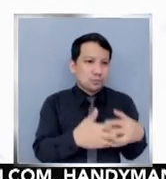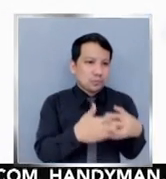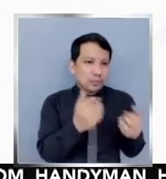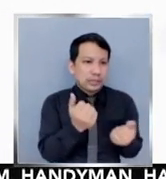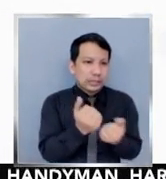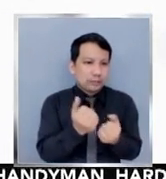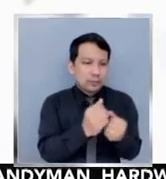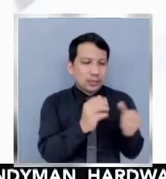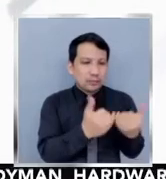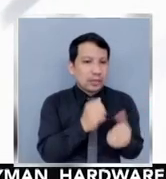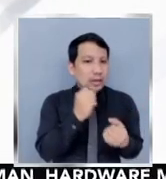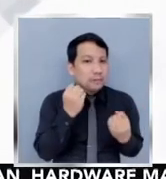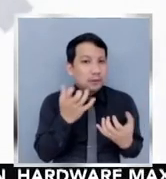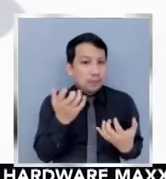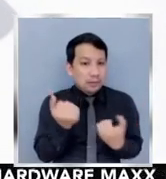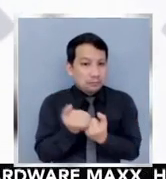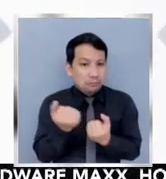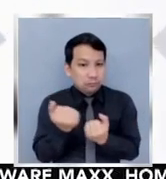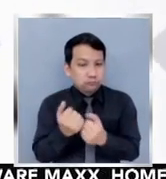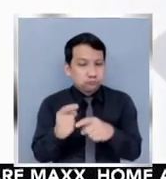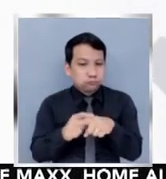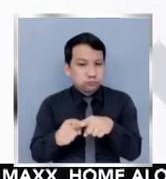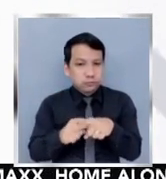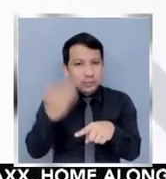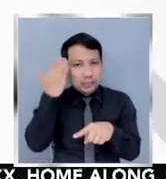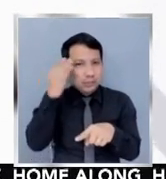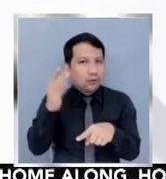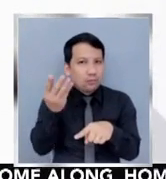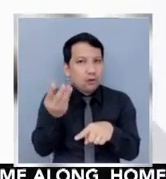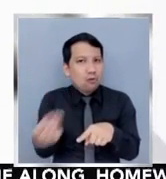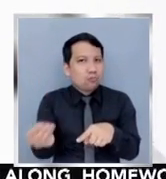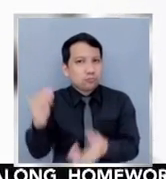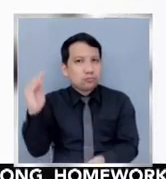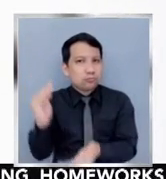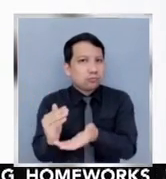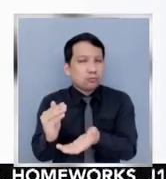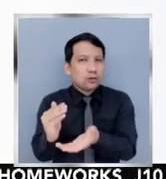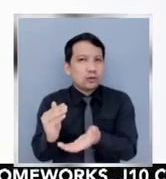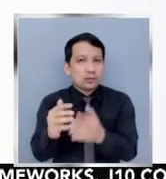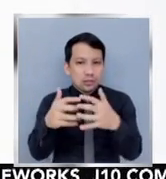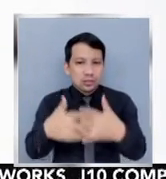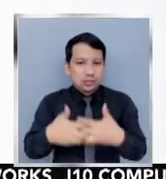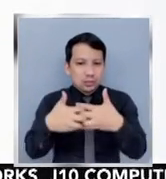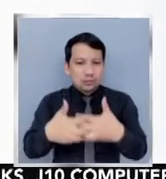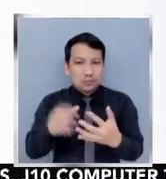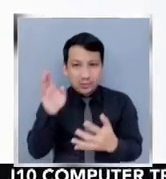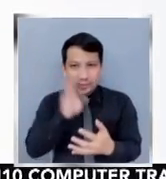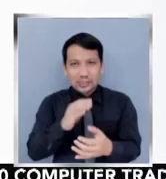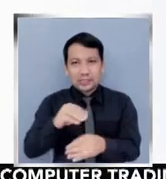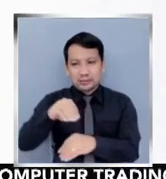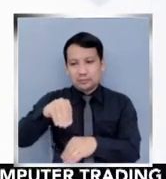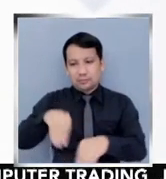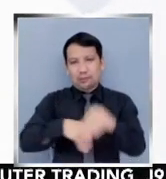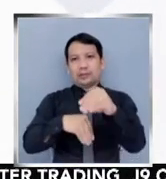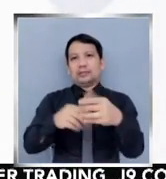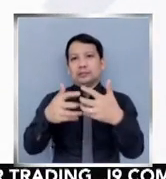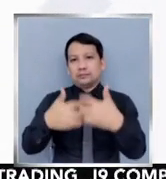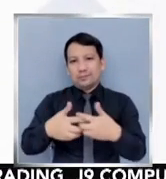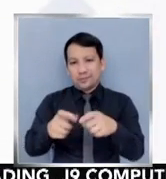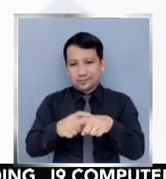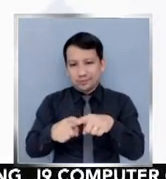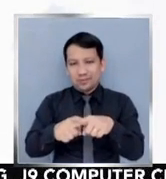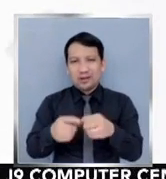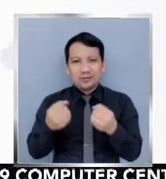natin mararamdaman yung pagpiyok o yung pagtirik ng mga planta kasi may pamalit ka agad. Pero sa sitwasyon na